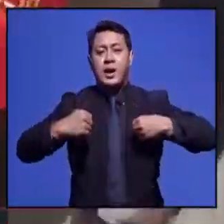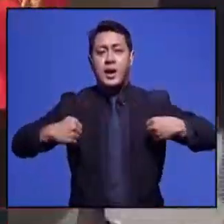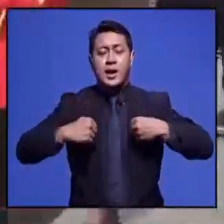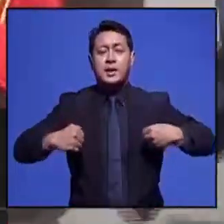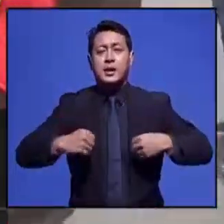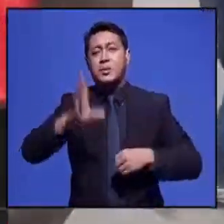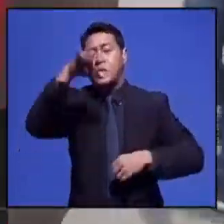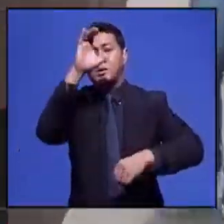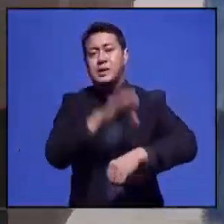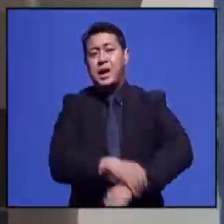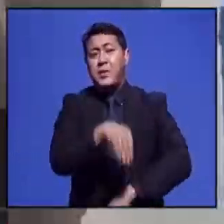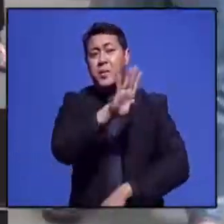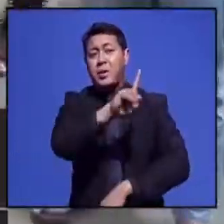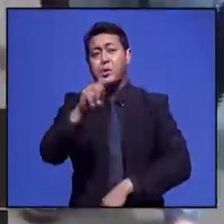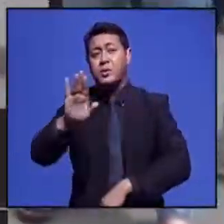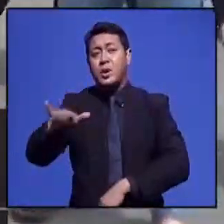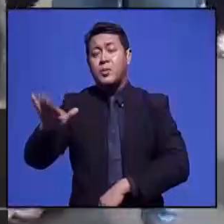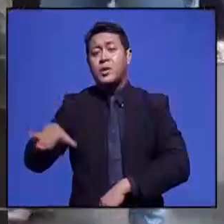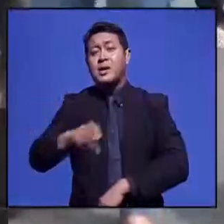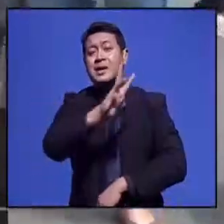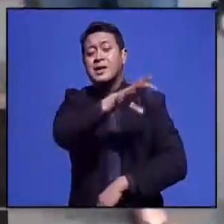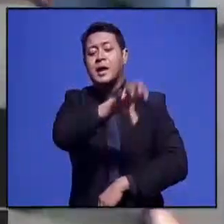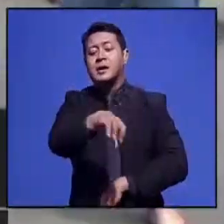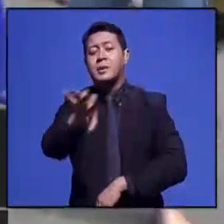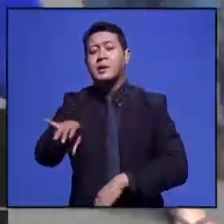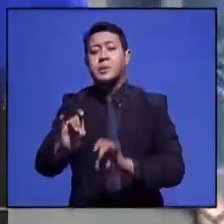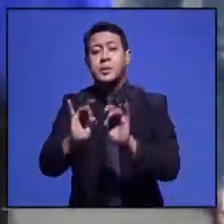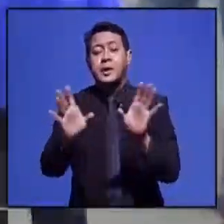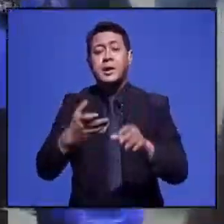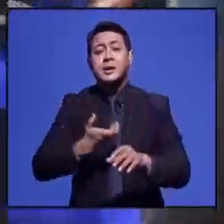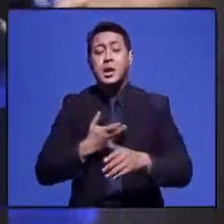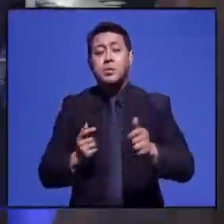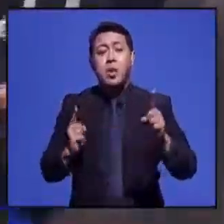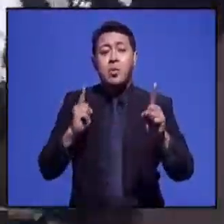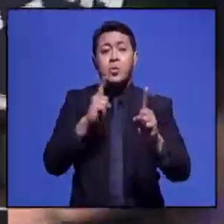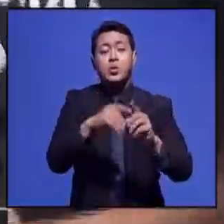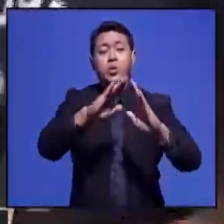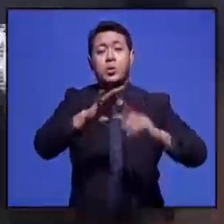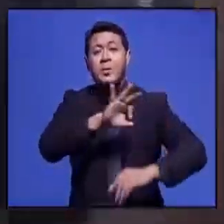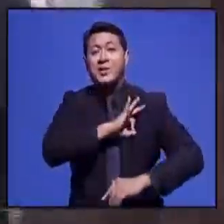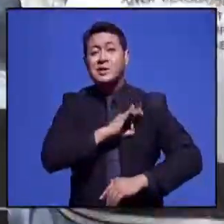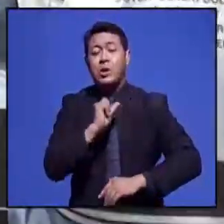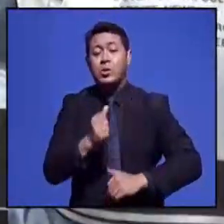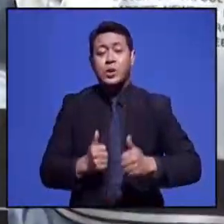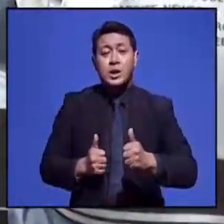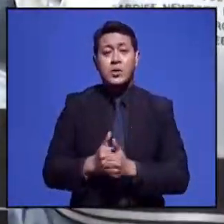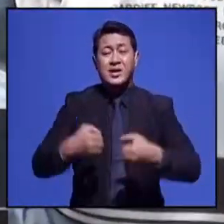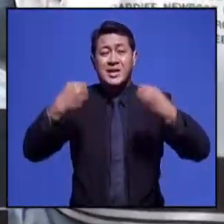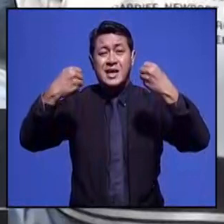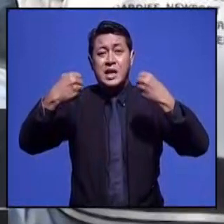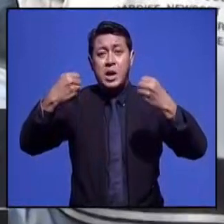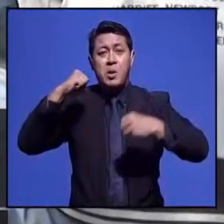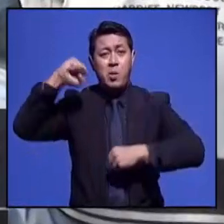Sebelumnya polisi menangkap 41 remaja ini di 3 lokasi berbeda saat menuju istana untuk mengikuti aksi unjuk